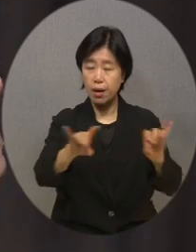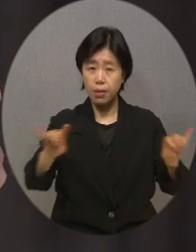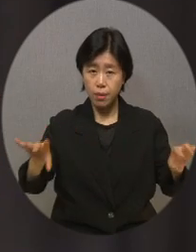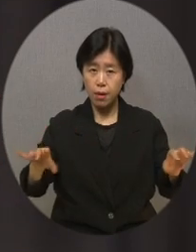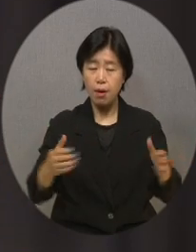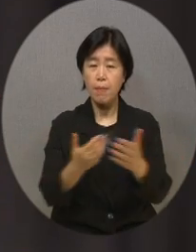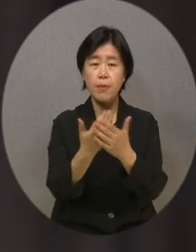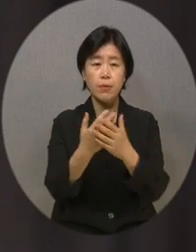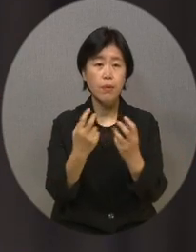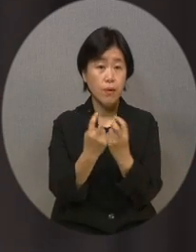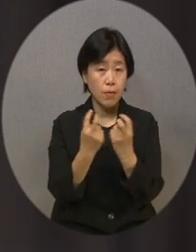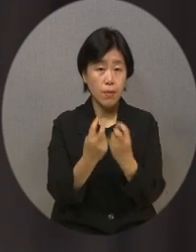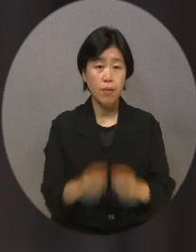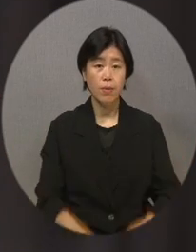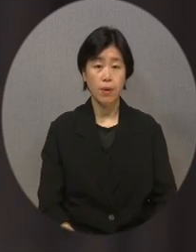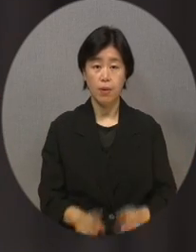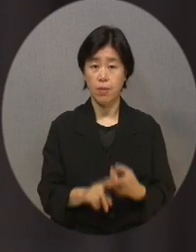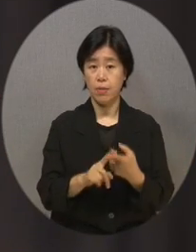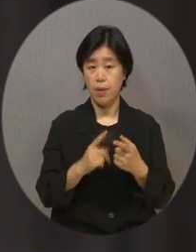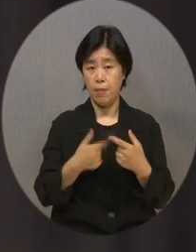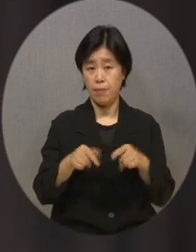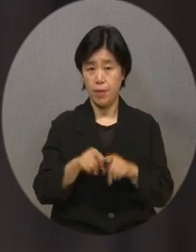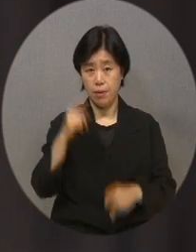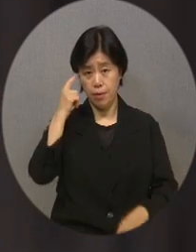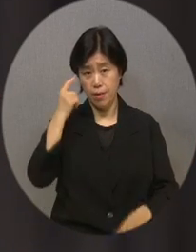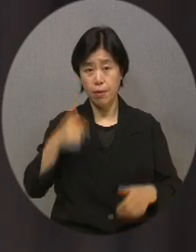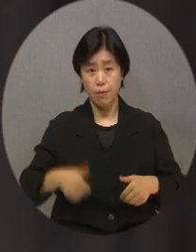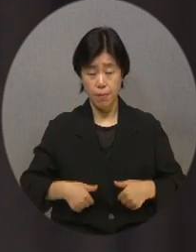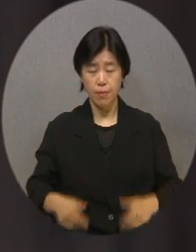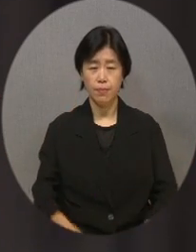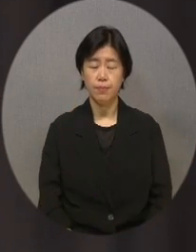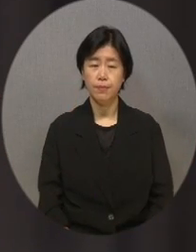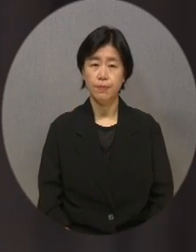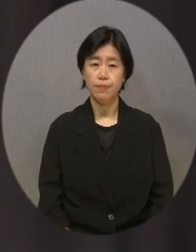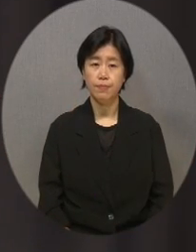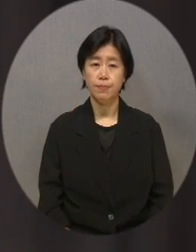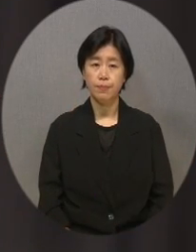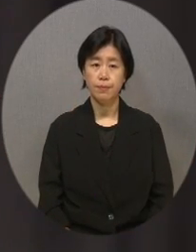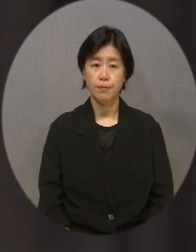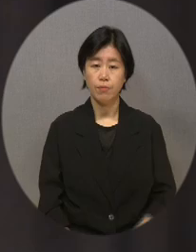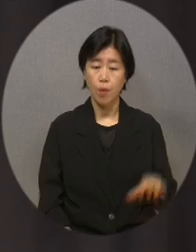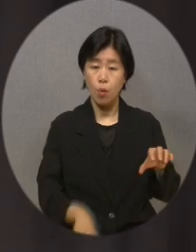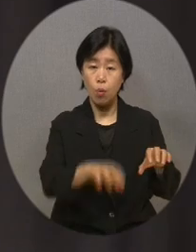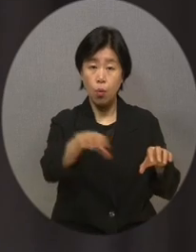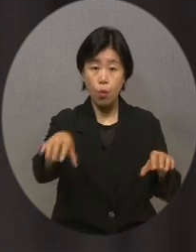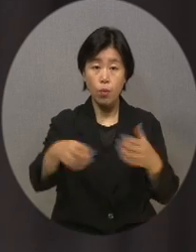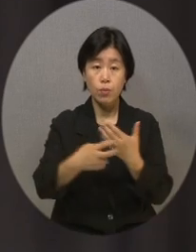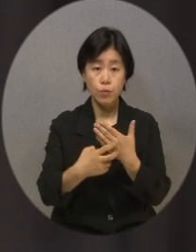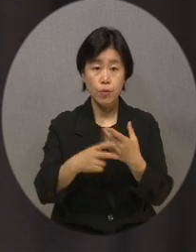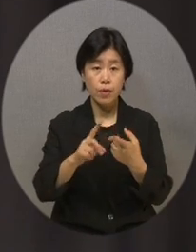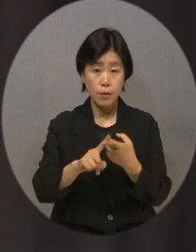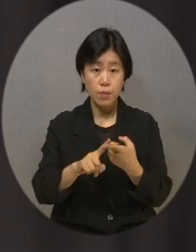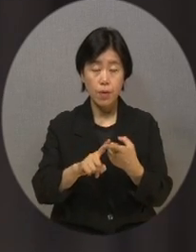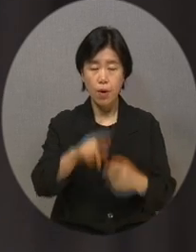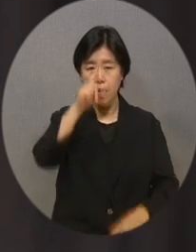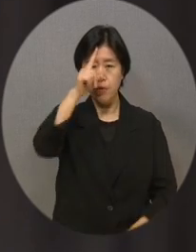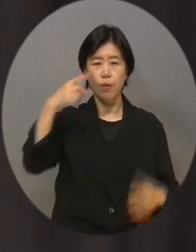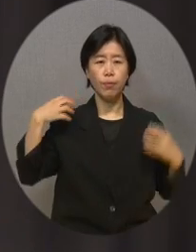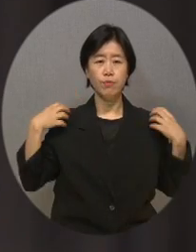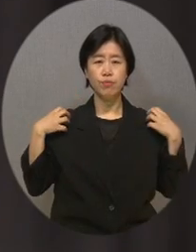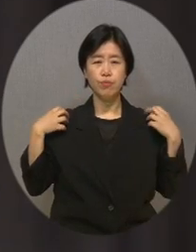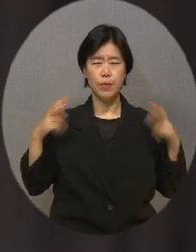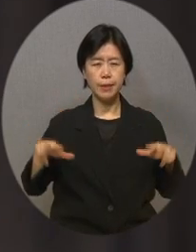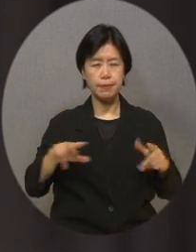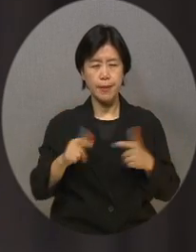뭐 필수 의료도 같이 좀 얘기를 해야 되는데 좀 다른 내용이긴 하지만은 이 지역 의료에 대해서는 굉장히 정부가 지금